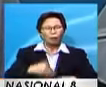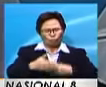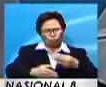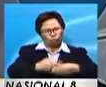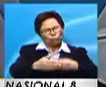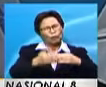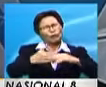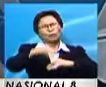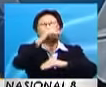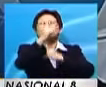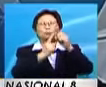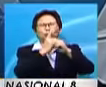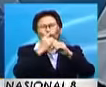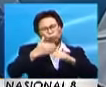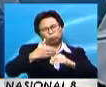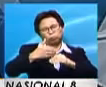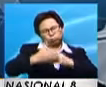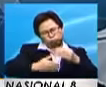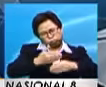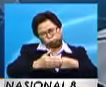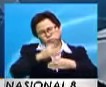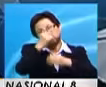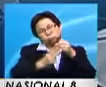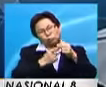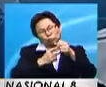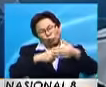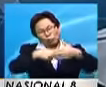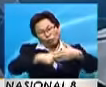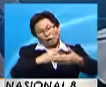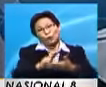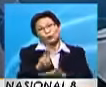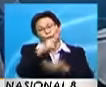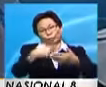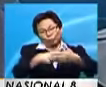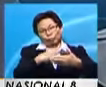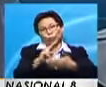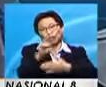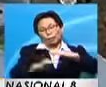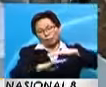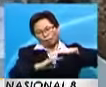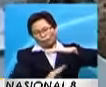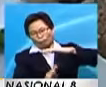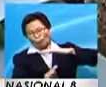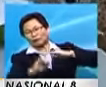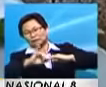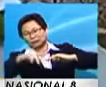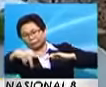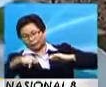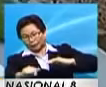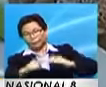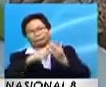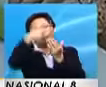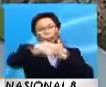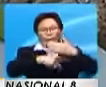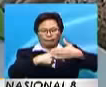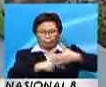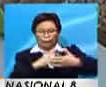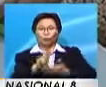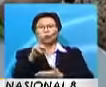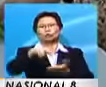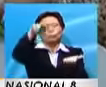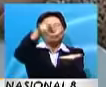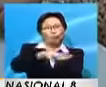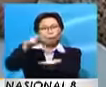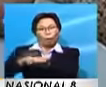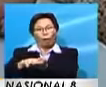lebih dari satu tahun lebih dah Matrix bawah dengan DPI program matrikulasi telah diiktiraf